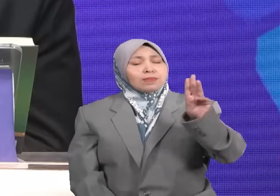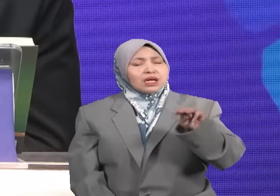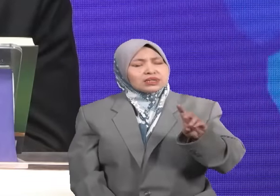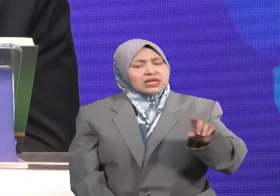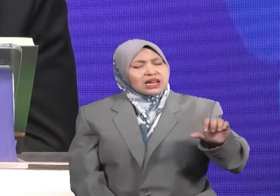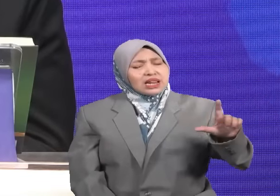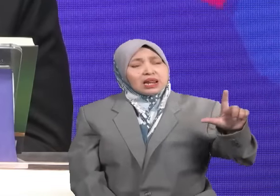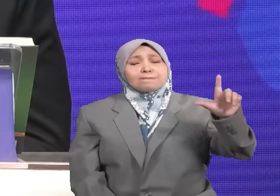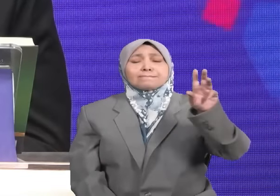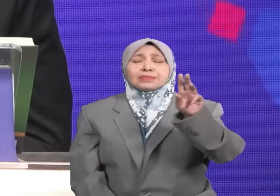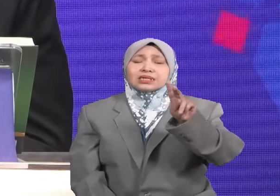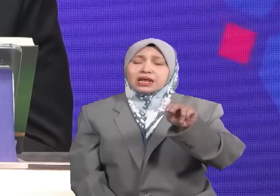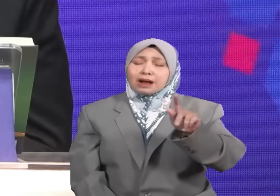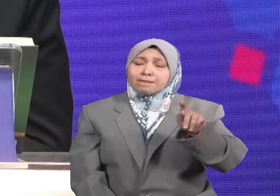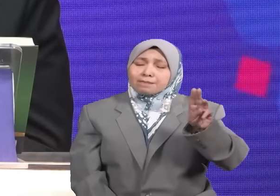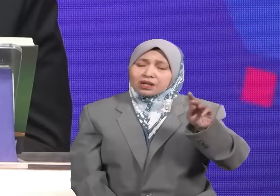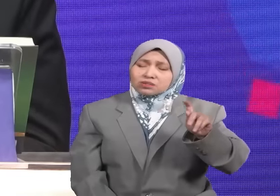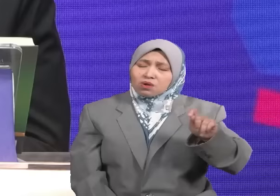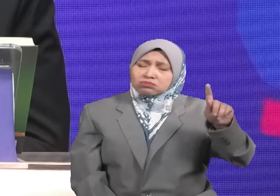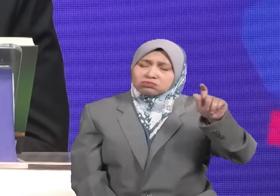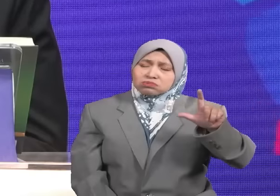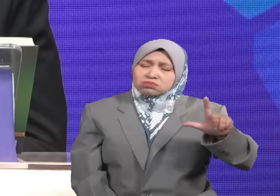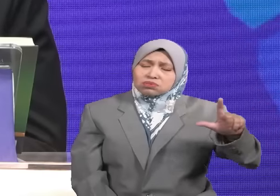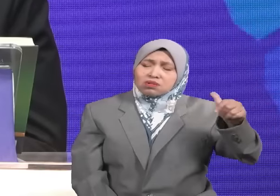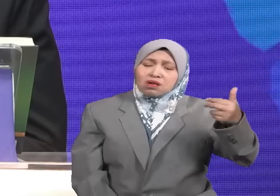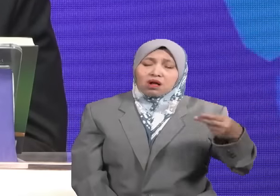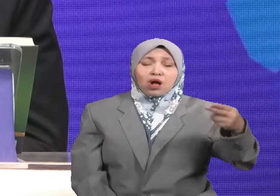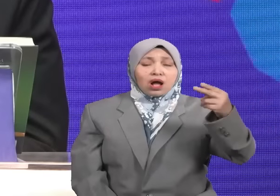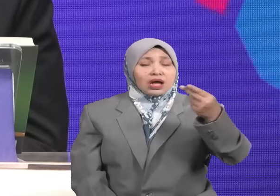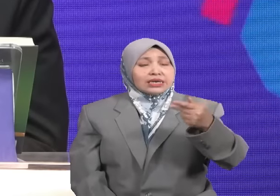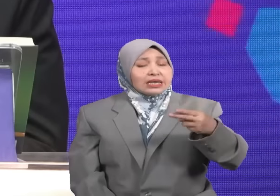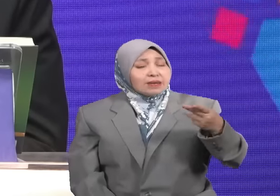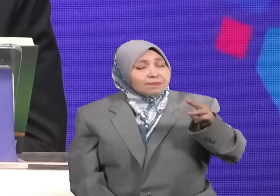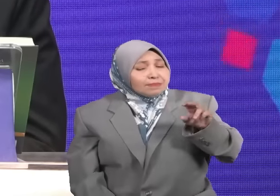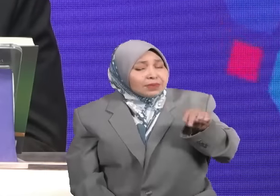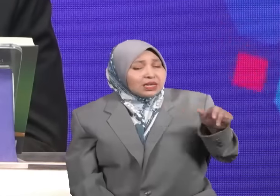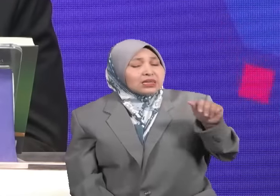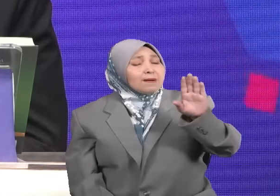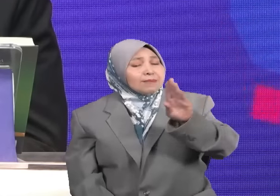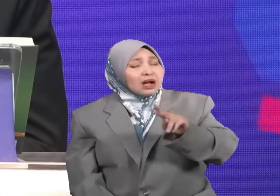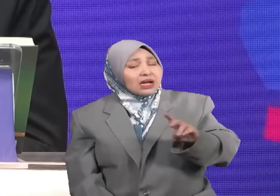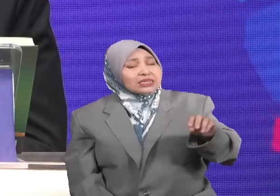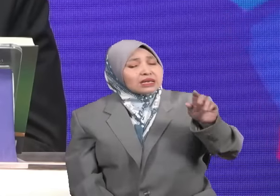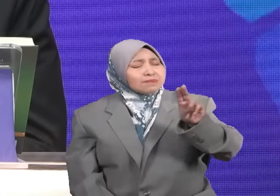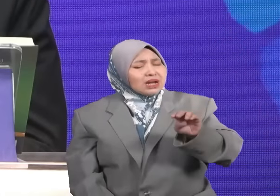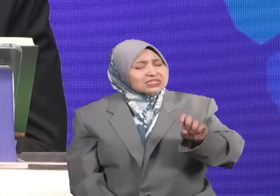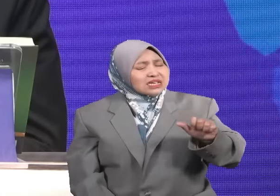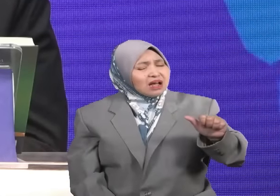يُبَدِّلْ نِعْمَةَ اللَّهِ مِن بَعْدِ مَا